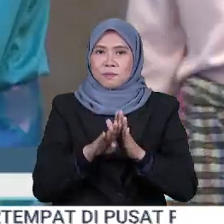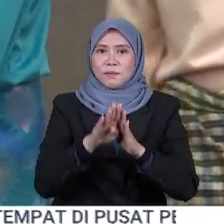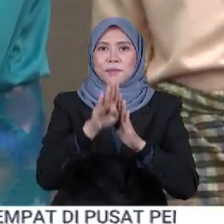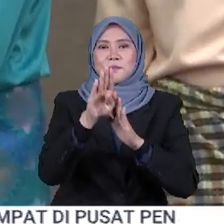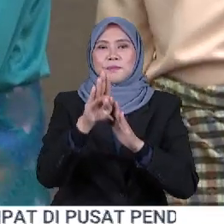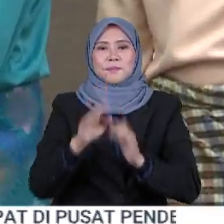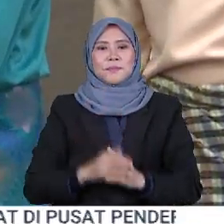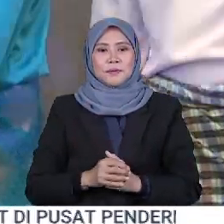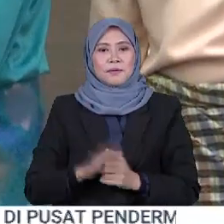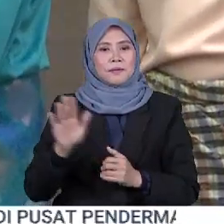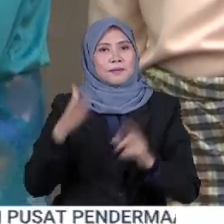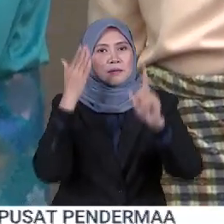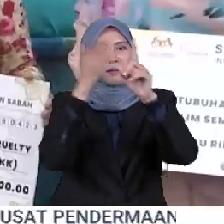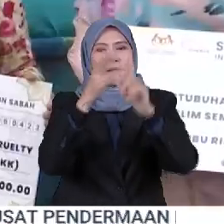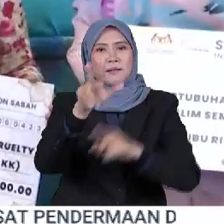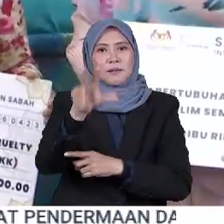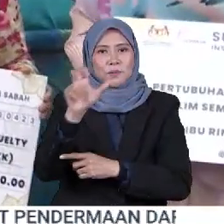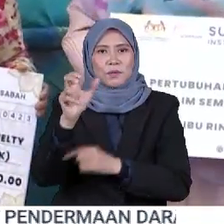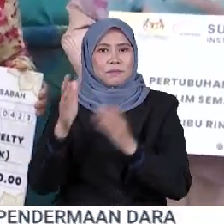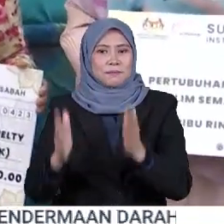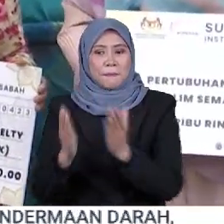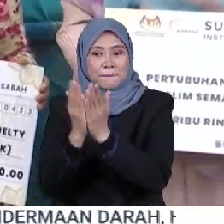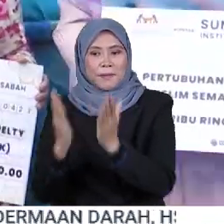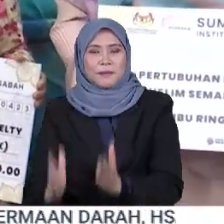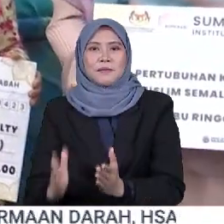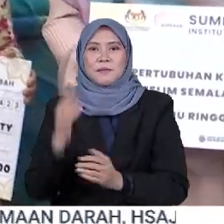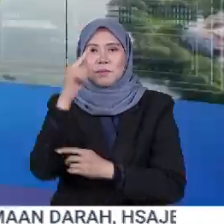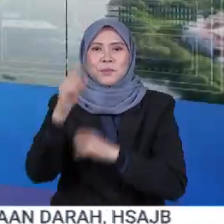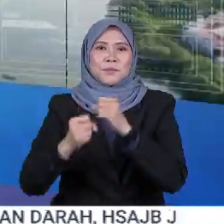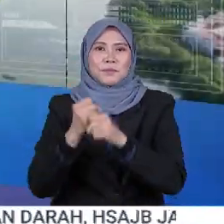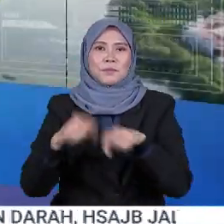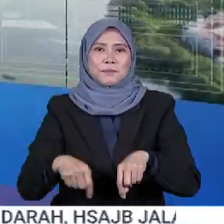IKMA menyasarkan 300 pengambilan pelajar tahun ini.